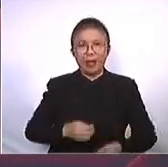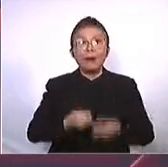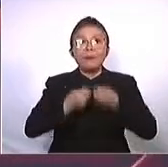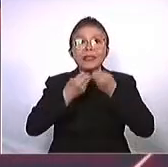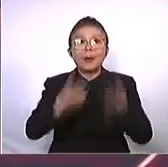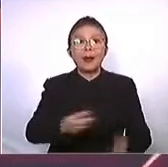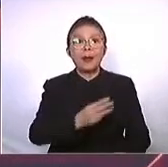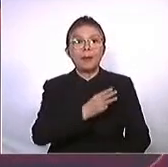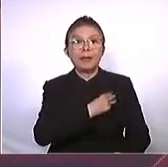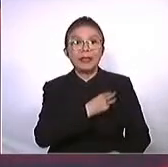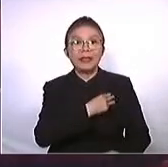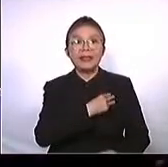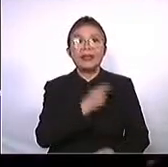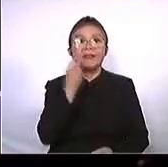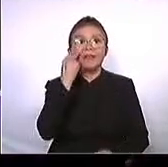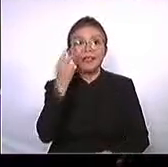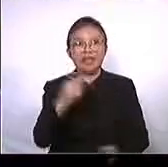misi, dan program kerja.